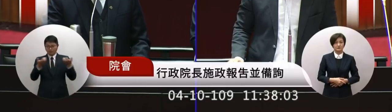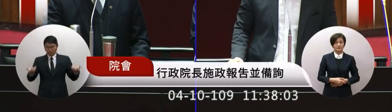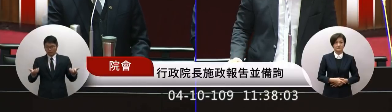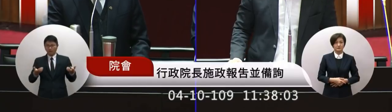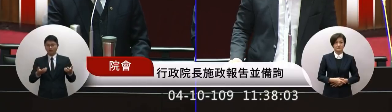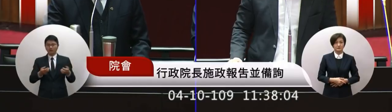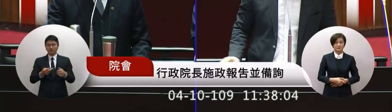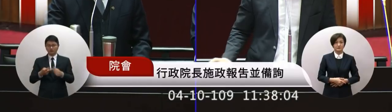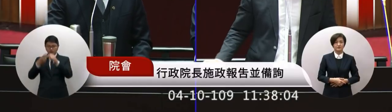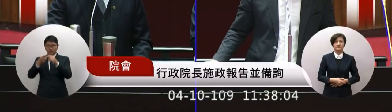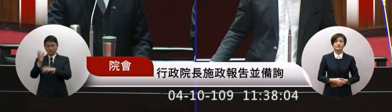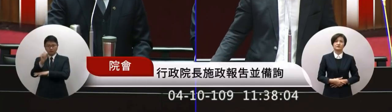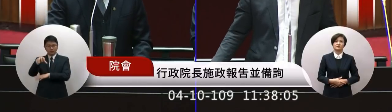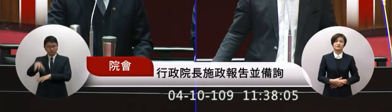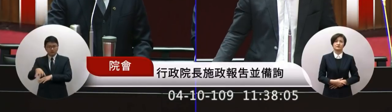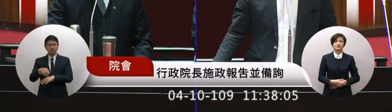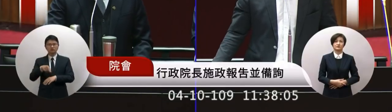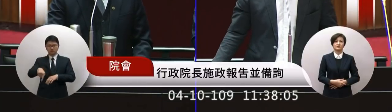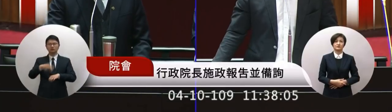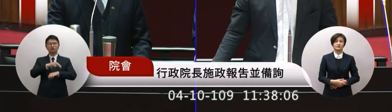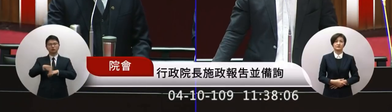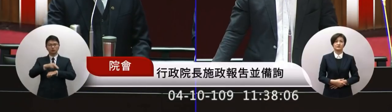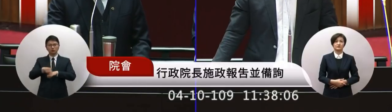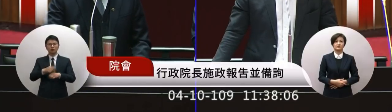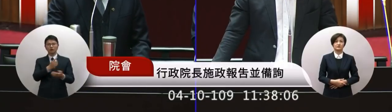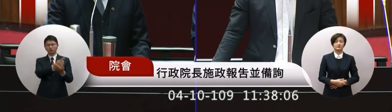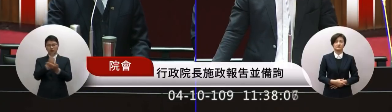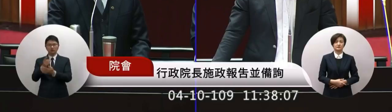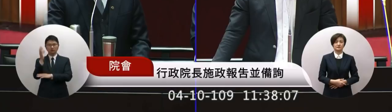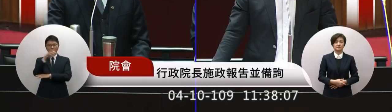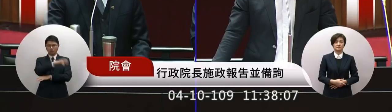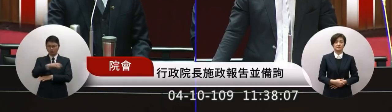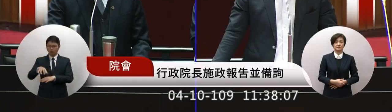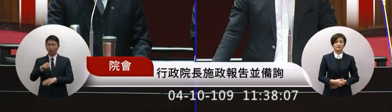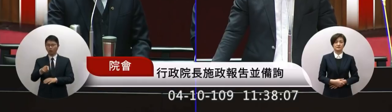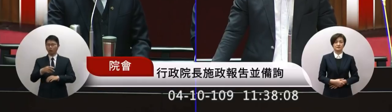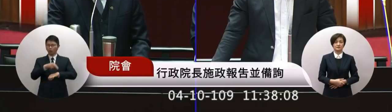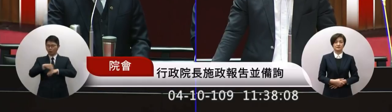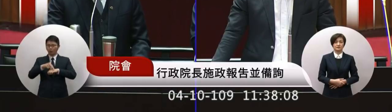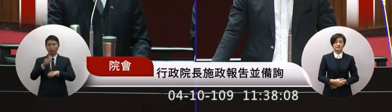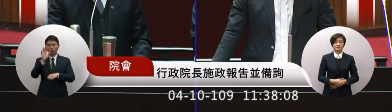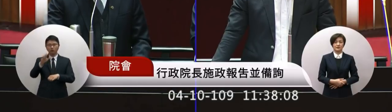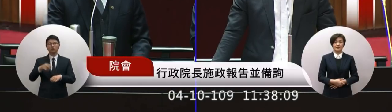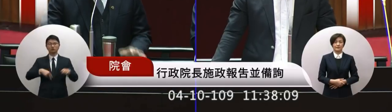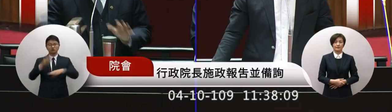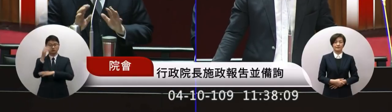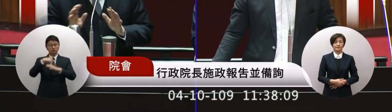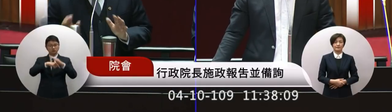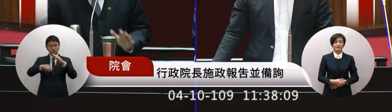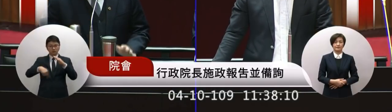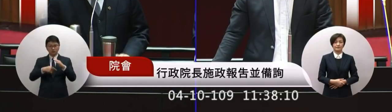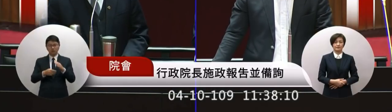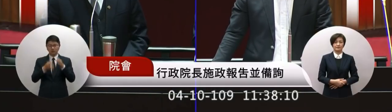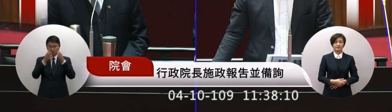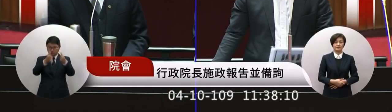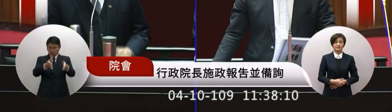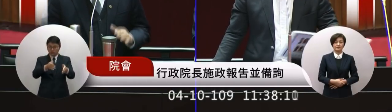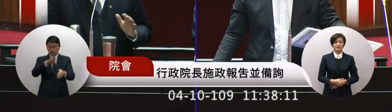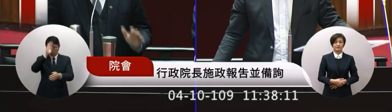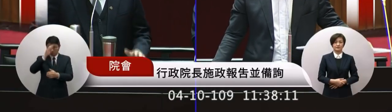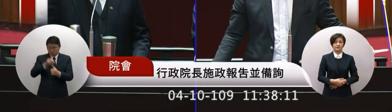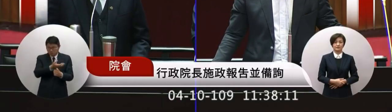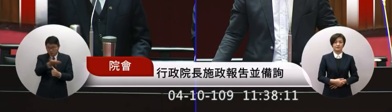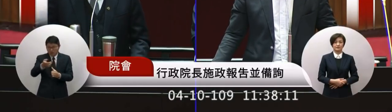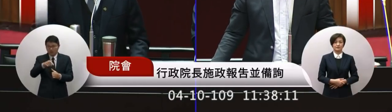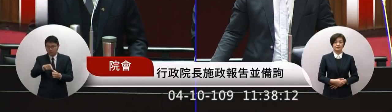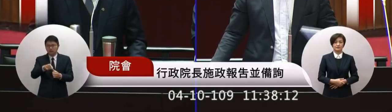计啊，甲规划，即拢各部会后安的情形，行政院对于相关的疫情，应